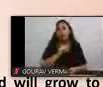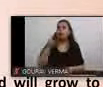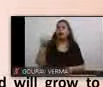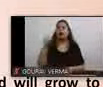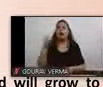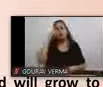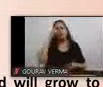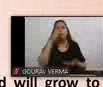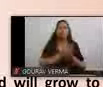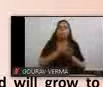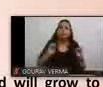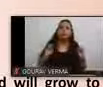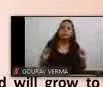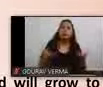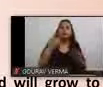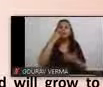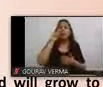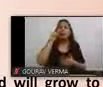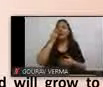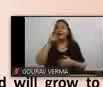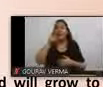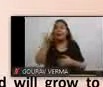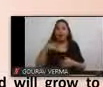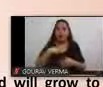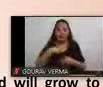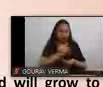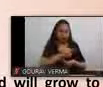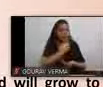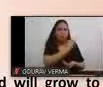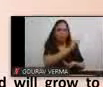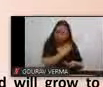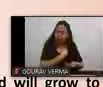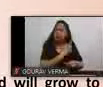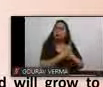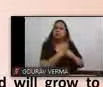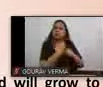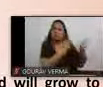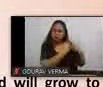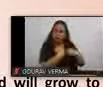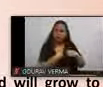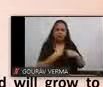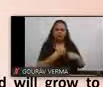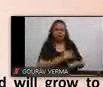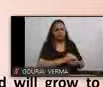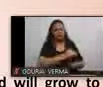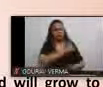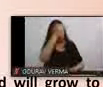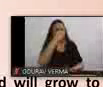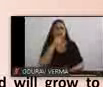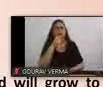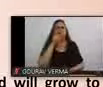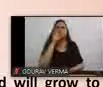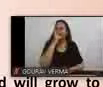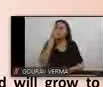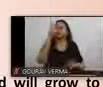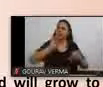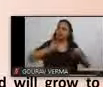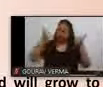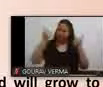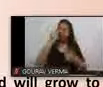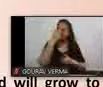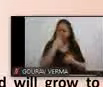हैं या उनके भाई बहन हैं उनकी तरह हो जाएगा. पर ये हमको ध्यान में रखना है, वी नीड टू रिमेम्बर